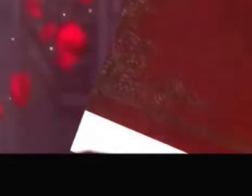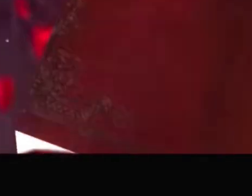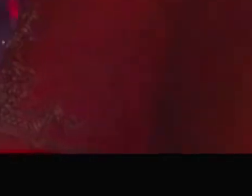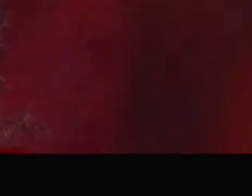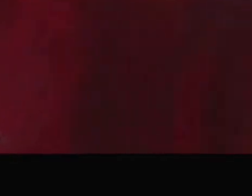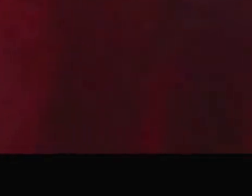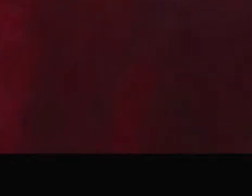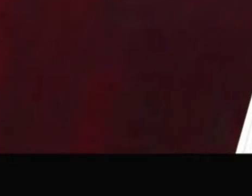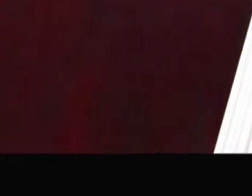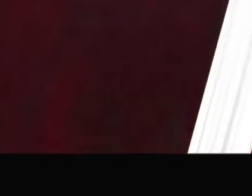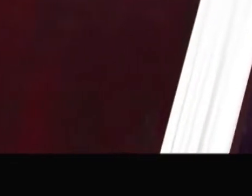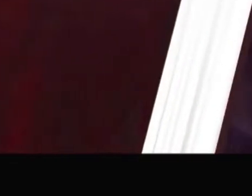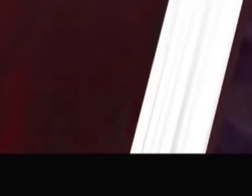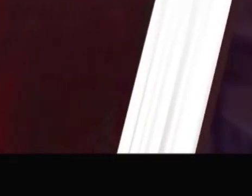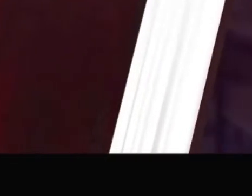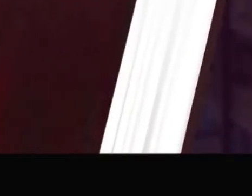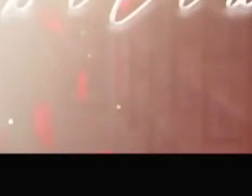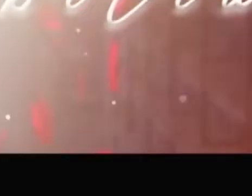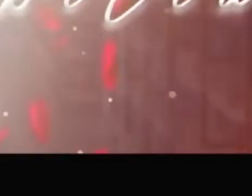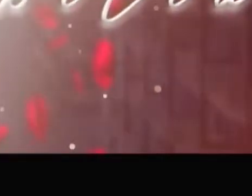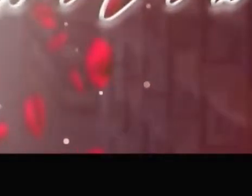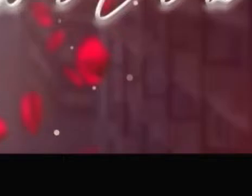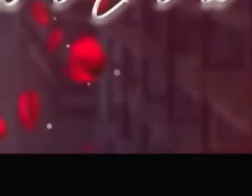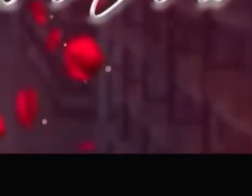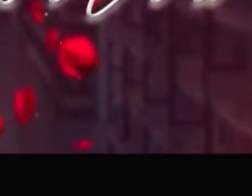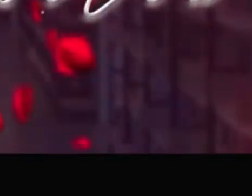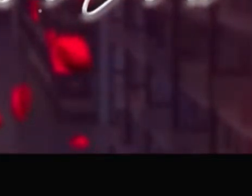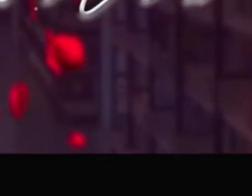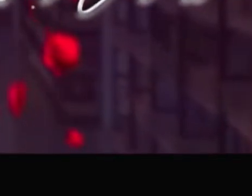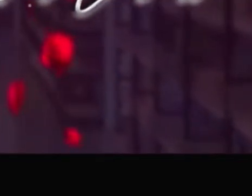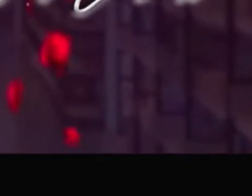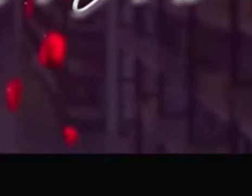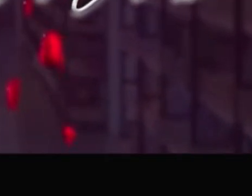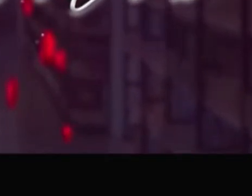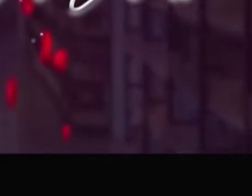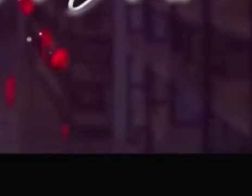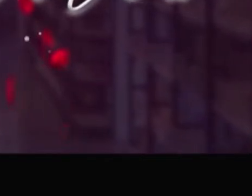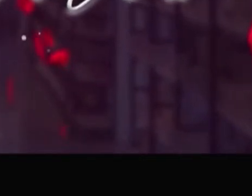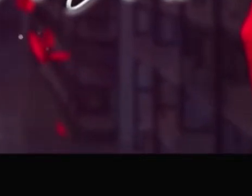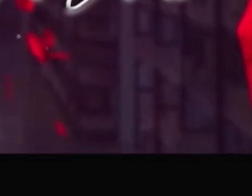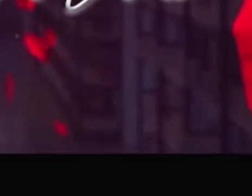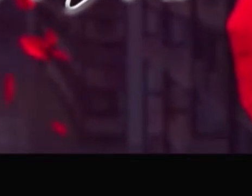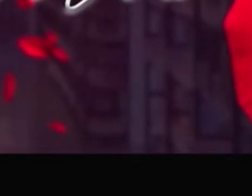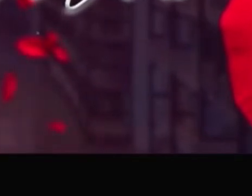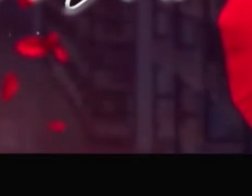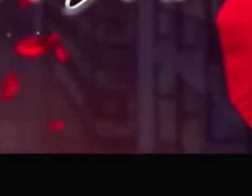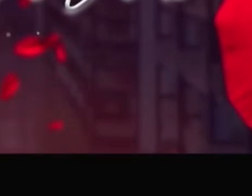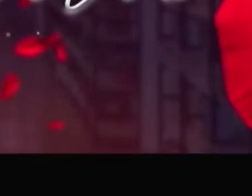Amen.